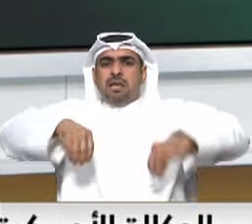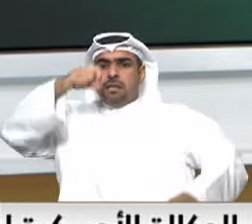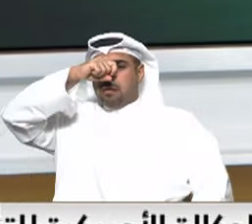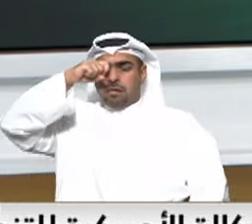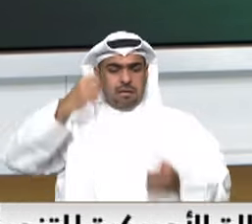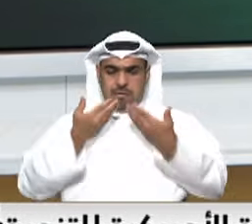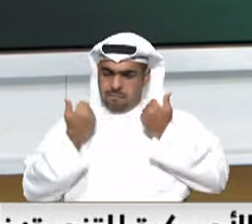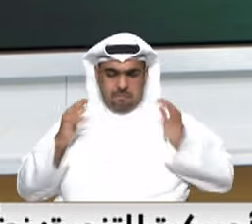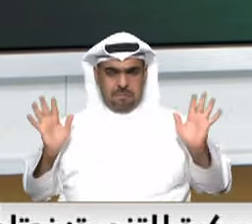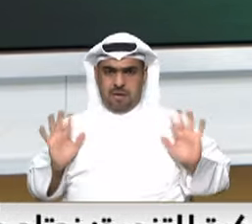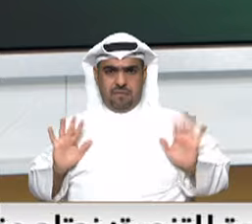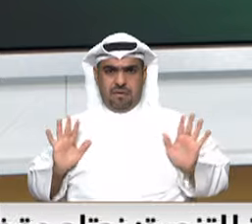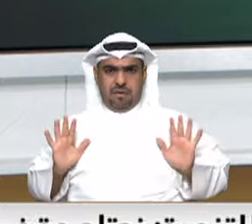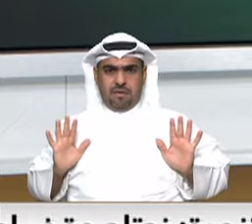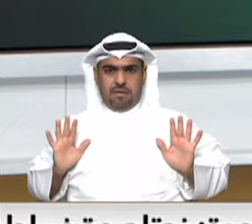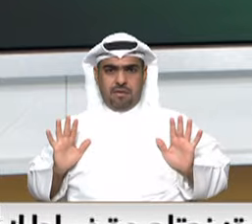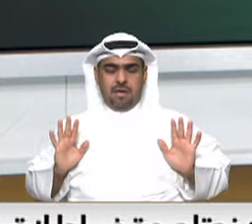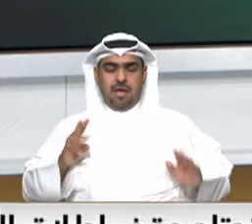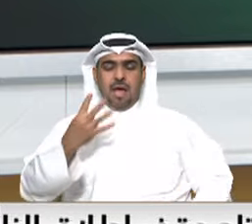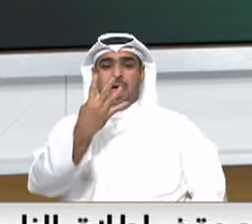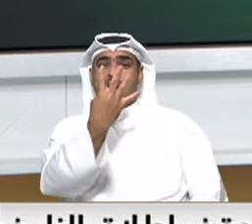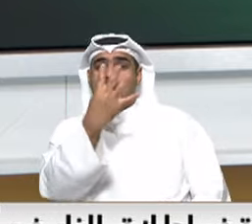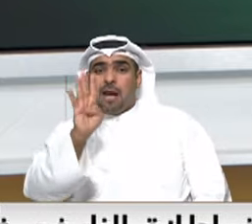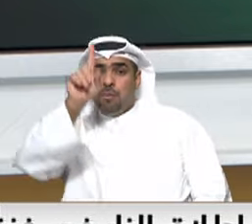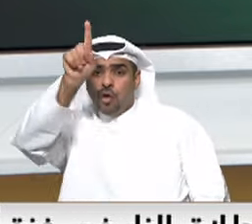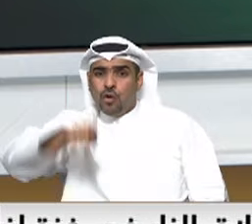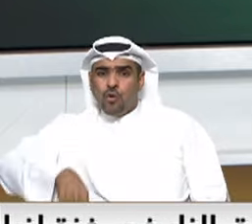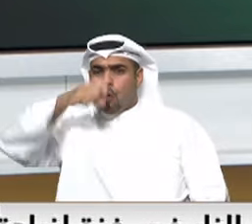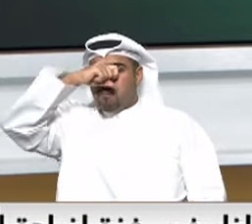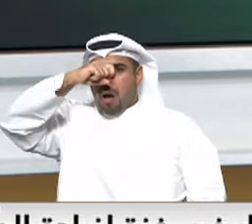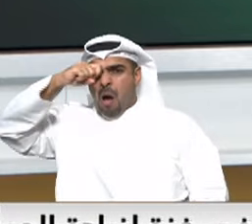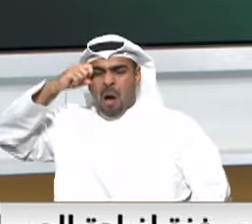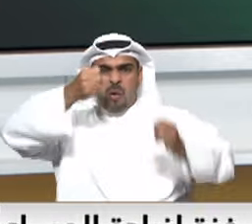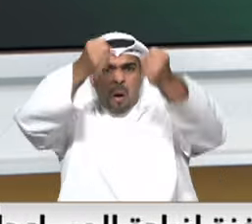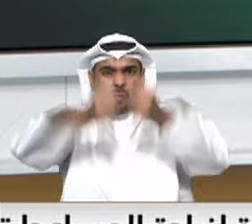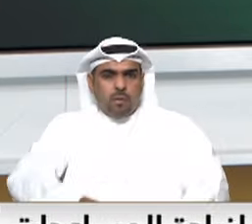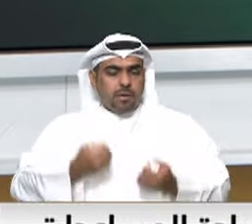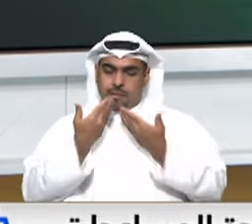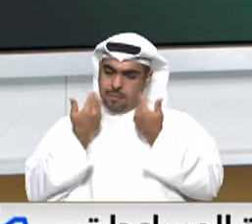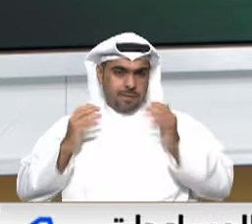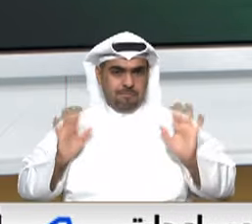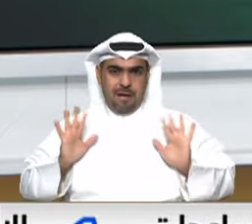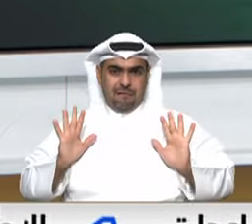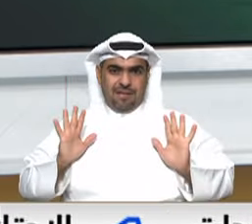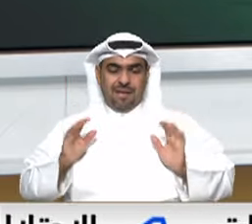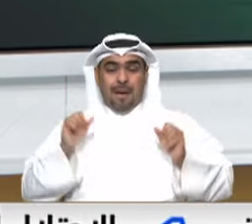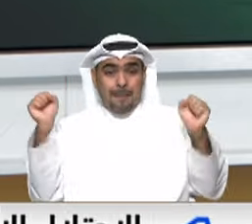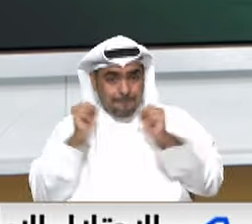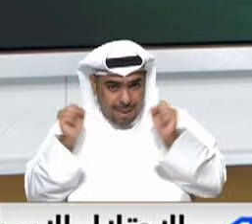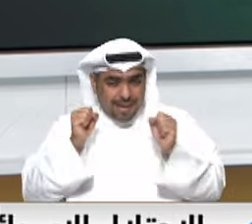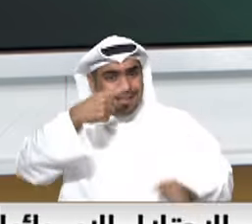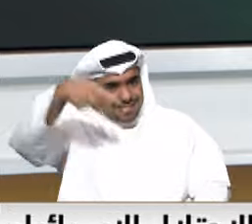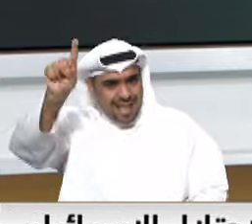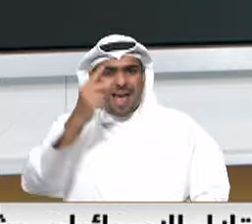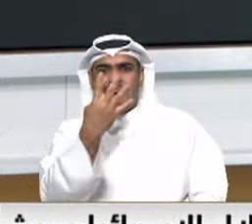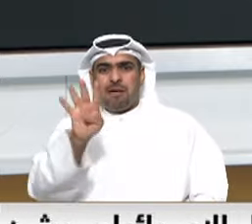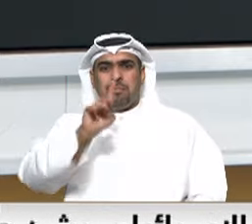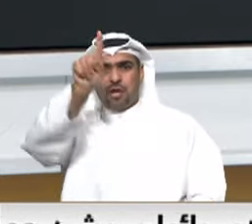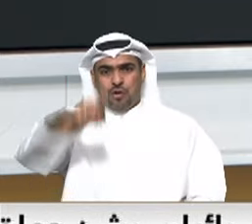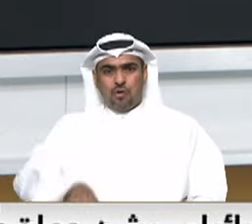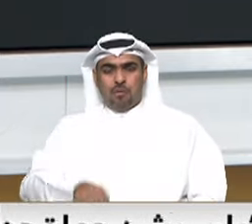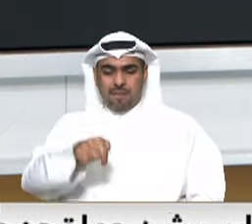الشتاء اللي أبرد 40 يوم منتصف شهر 1 إلى شهر 12 إلى نهاية شهر 1، هاي مربعانية الشتاء. ولكن ما